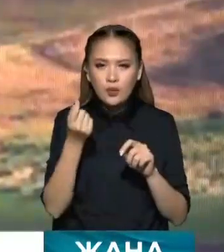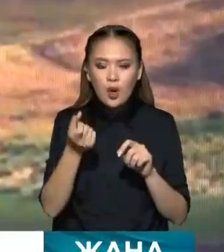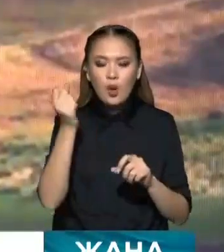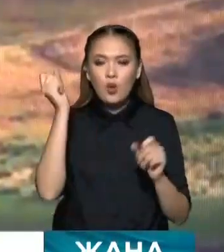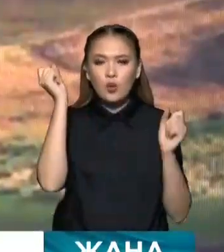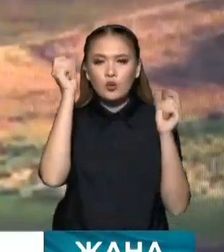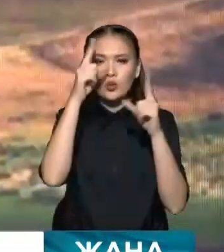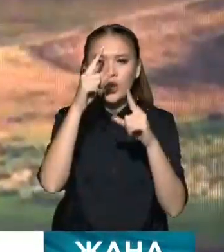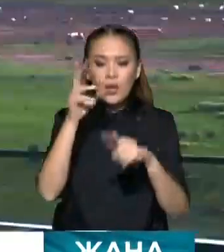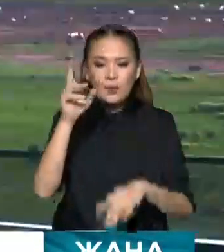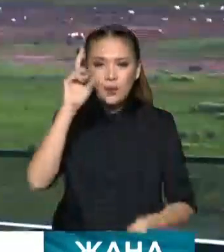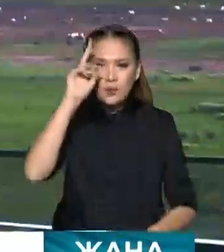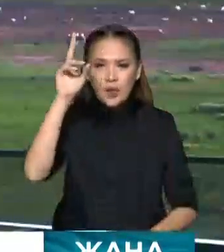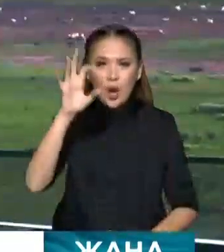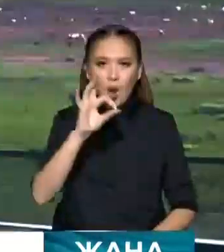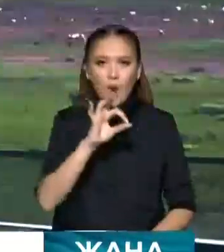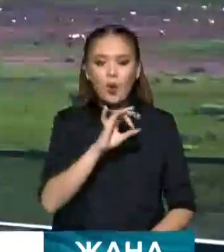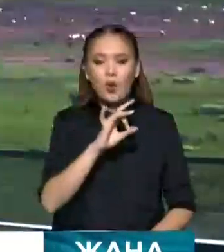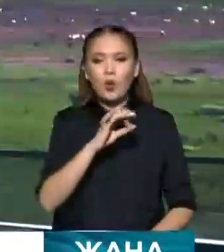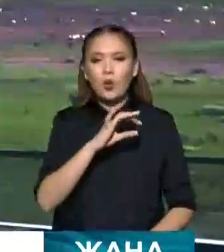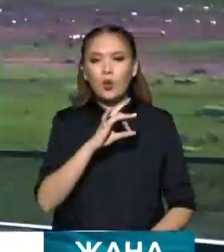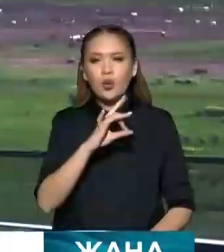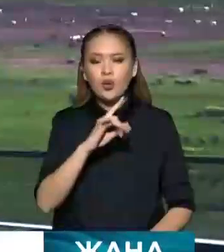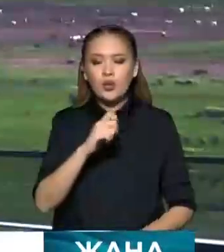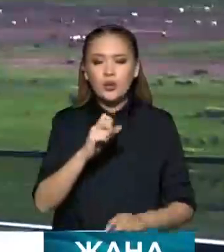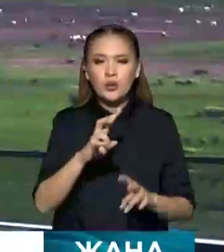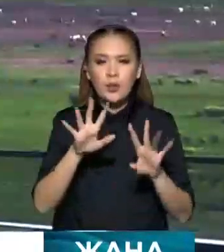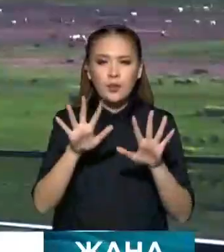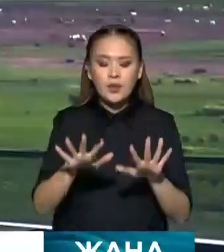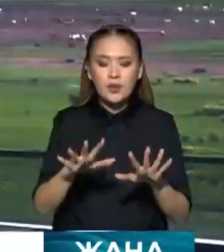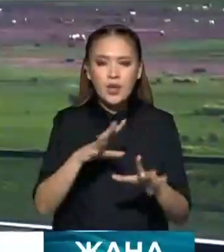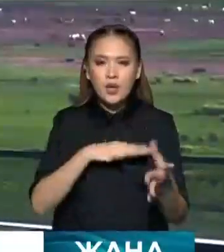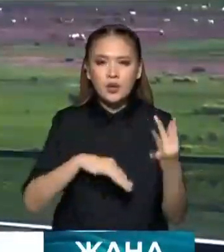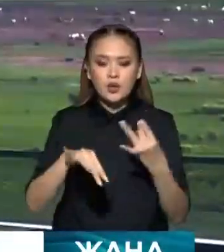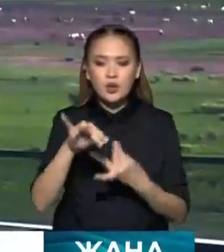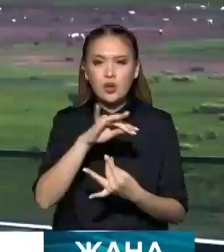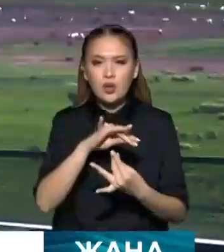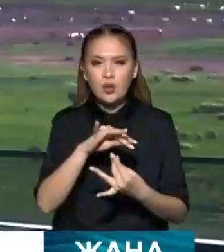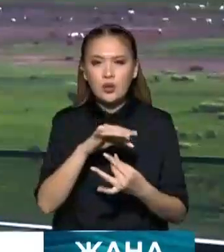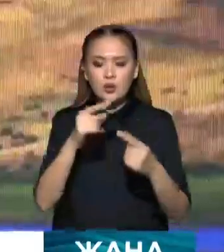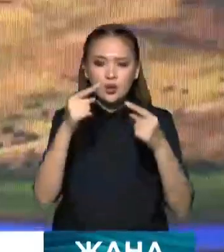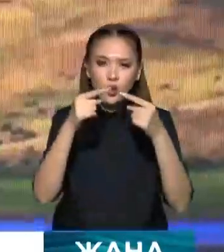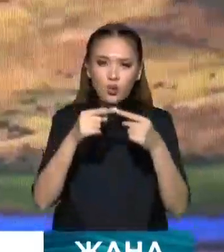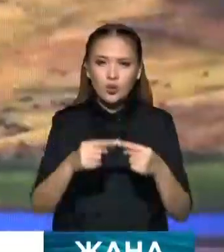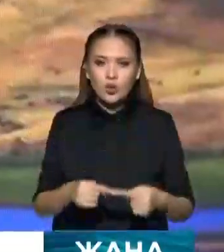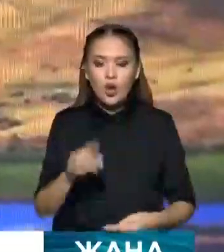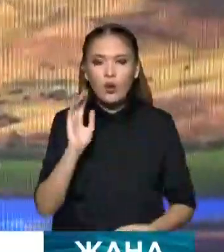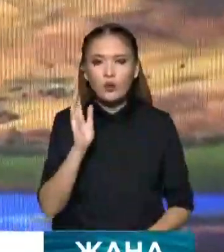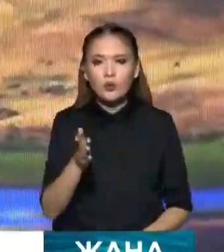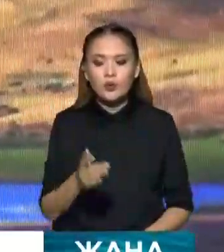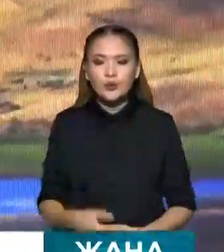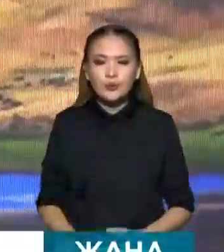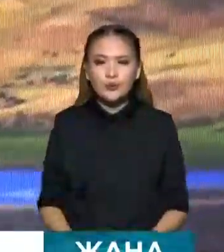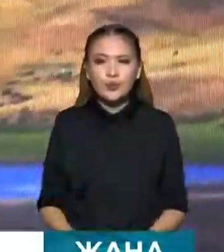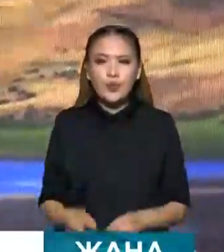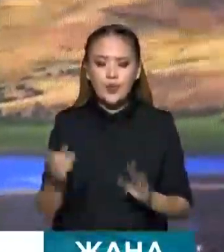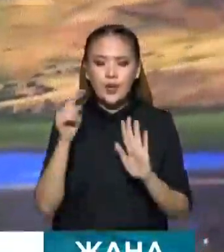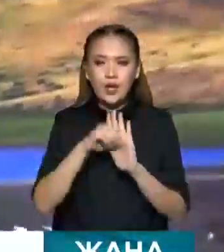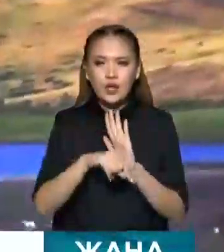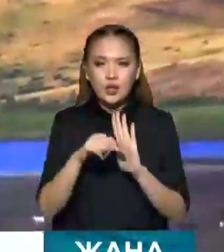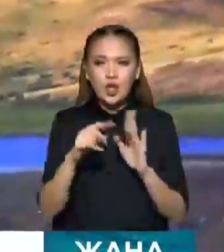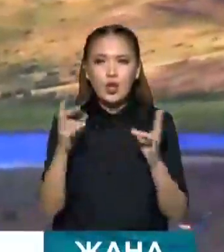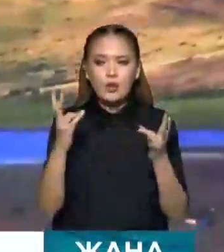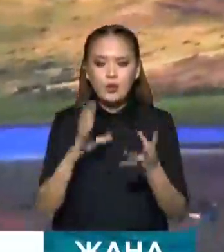кейін мемлекеттік органдарға барып, біз конкрет адамдармен нақты әңгіме жасалады. Демек барлық іс-шаралар іс-шараландырылған ғой,